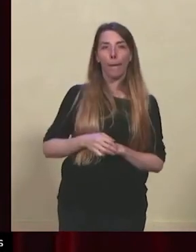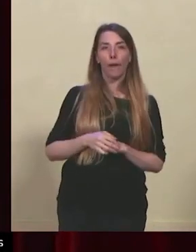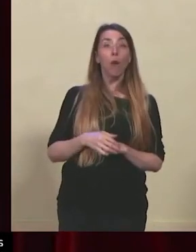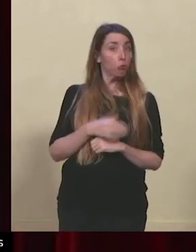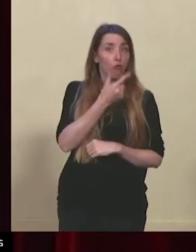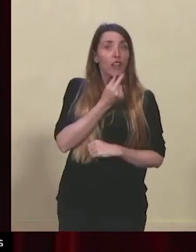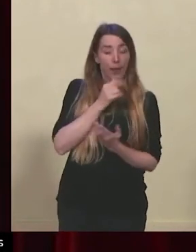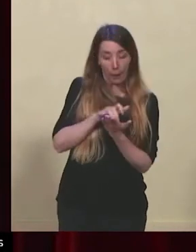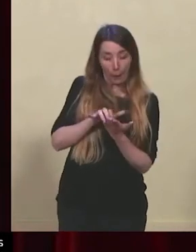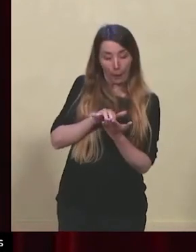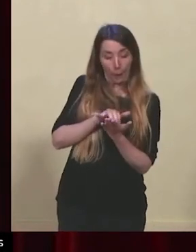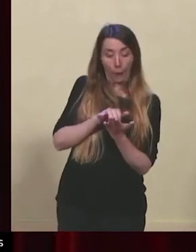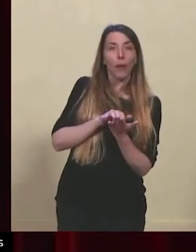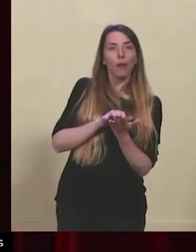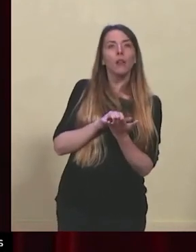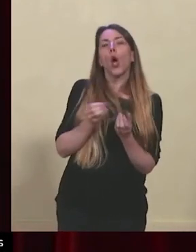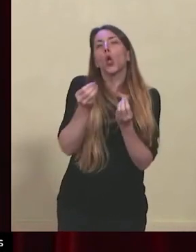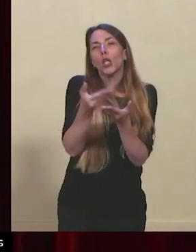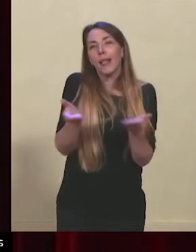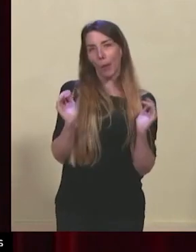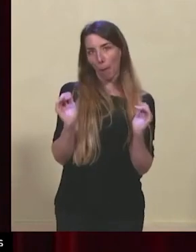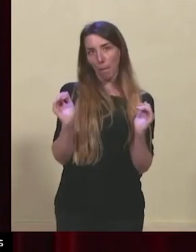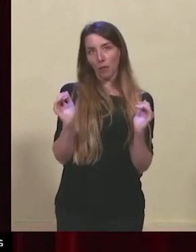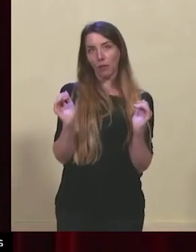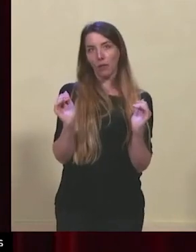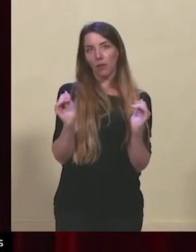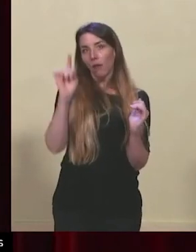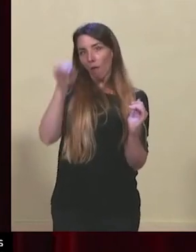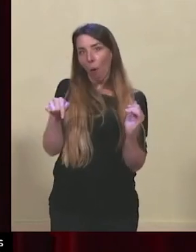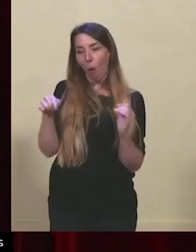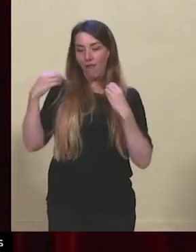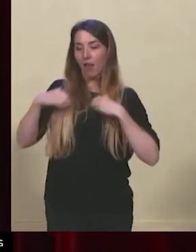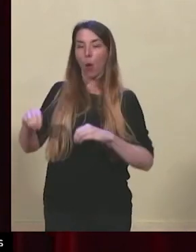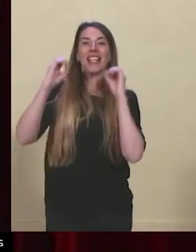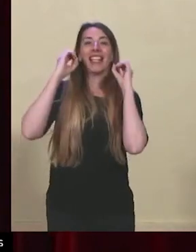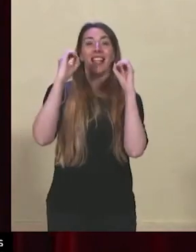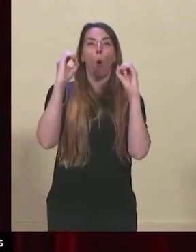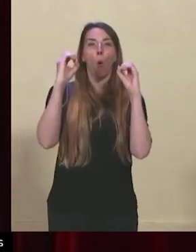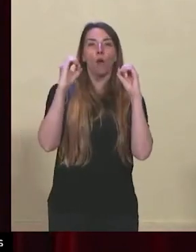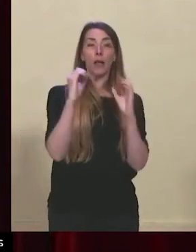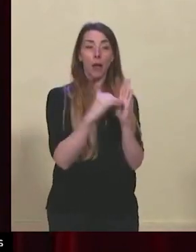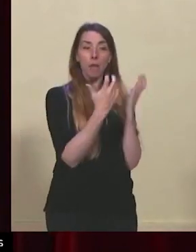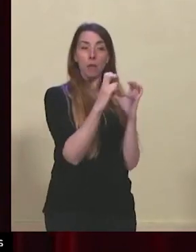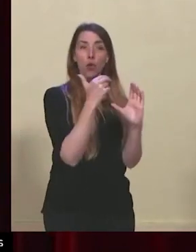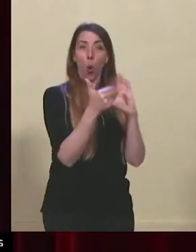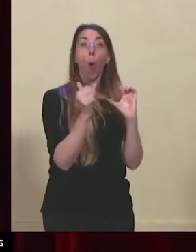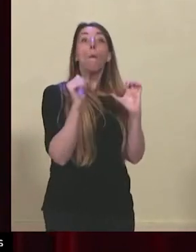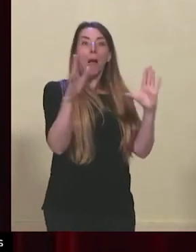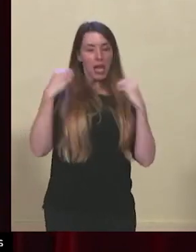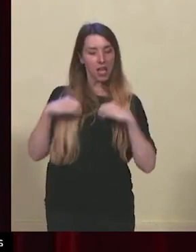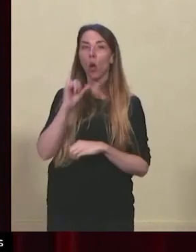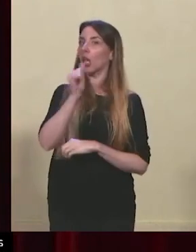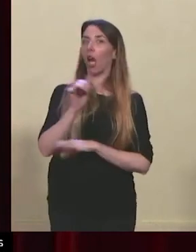hein, alors pour simplifier le calcul, on dépense rien. Voilà. On a 1 800 euros, mais zéro dépense. Hein, parce que